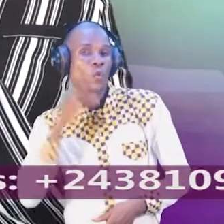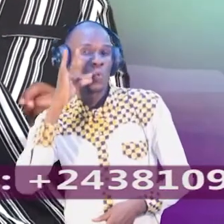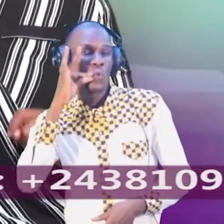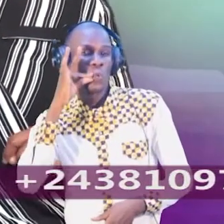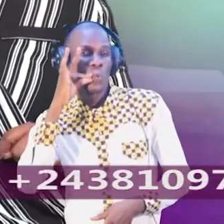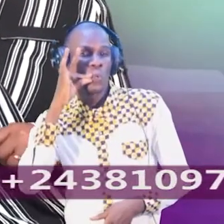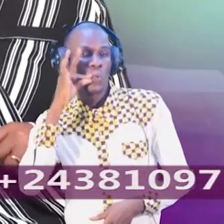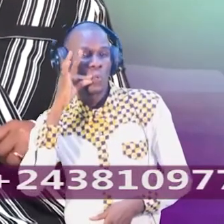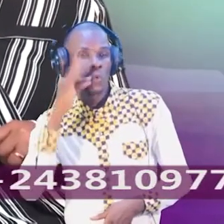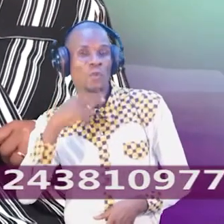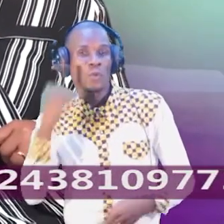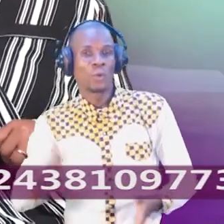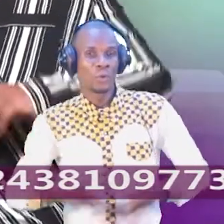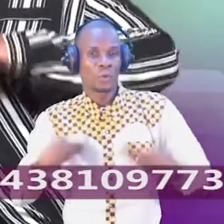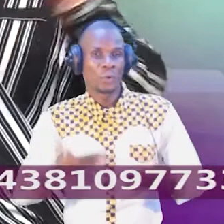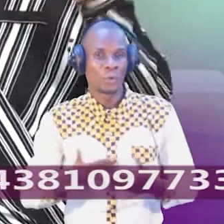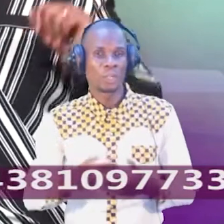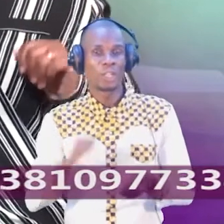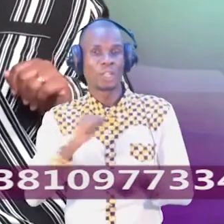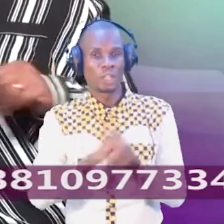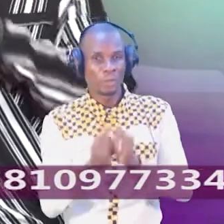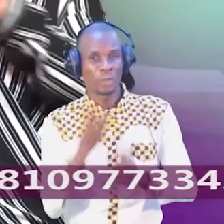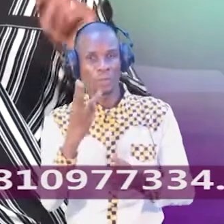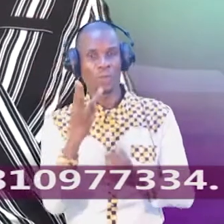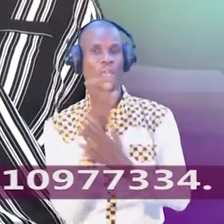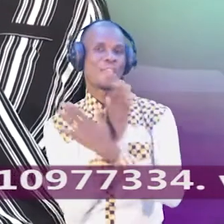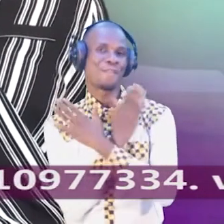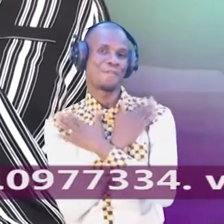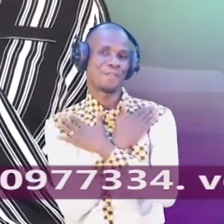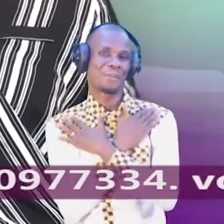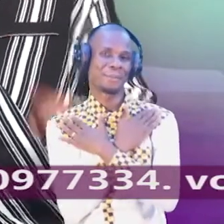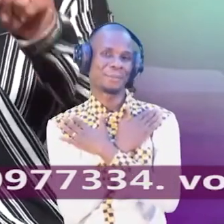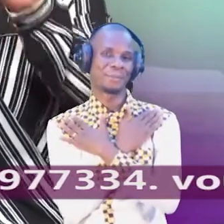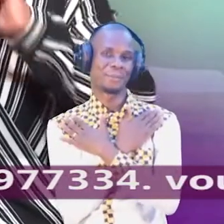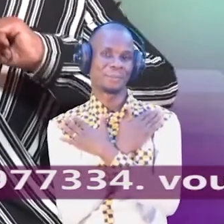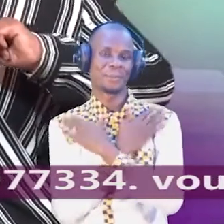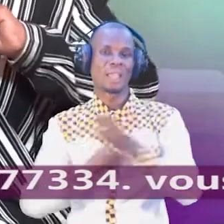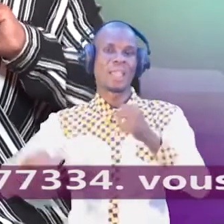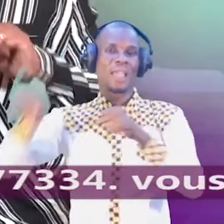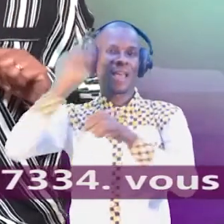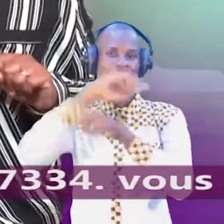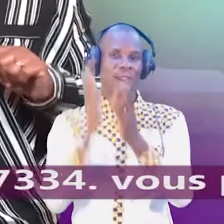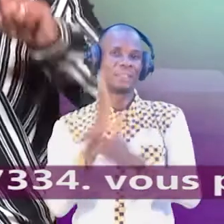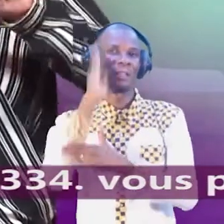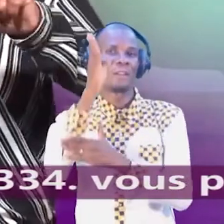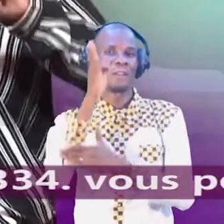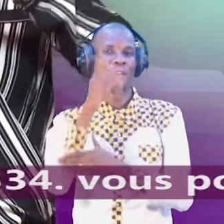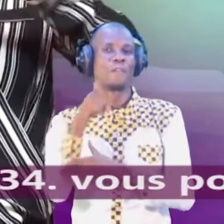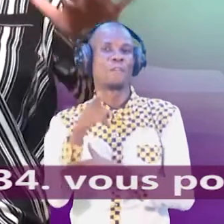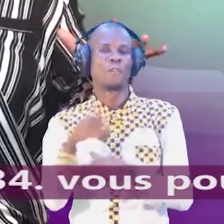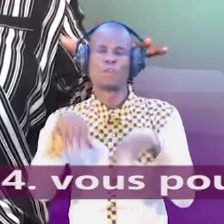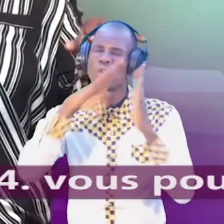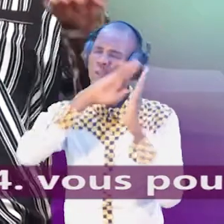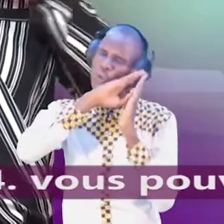na kati ya likama. Ya minei ezali nde kosala ngala sisa mpe kosala mwa misala mingi mingi sima